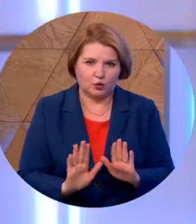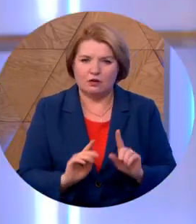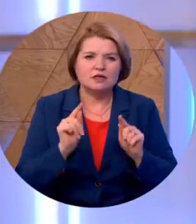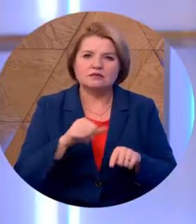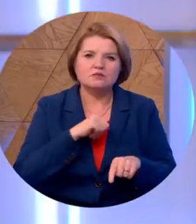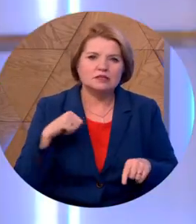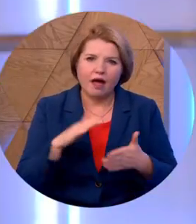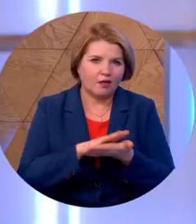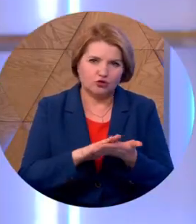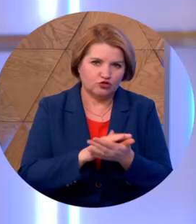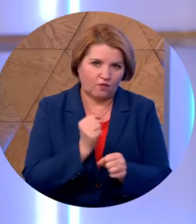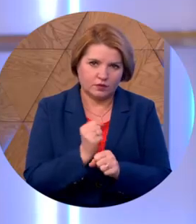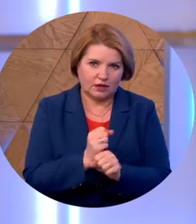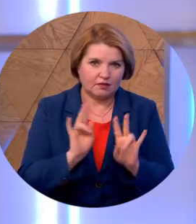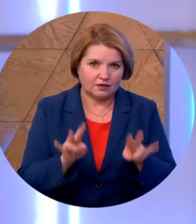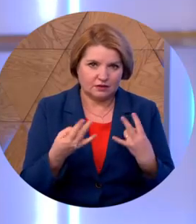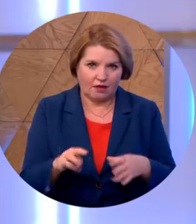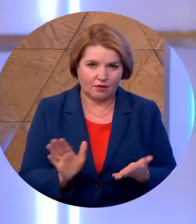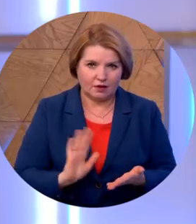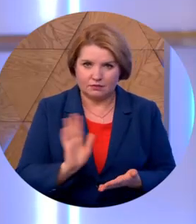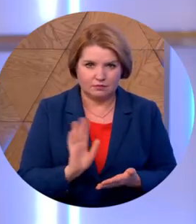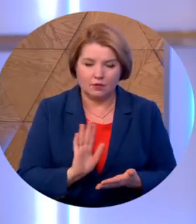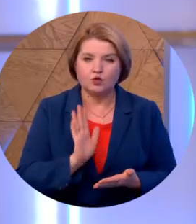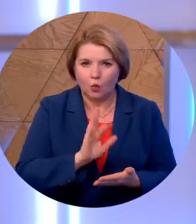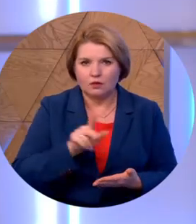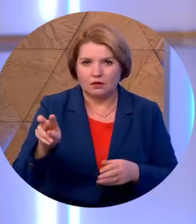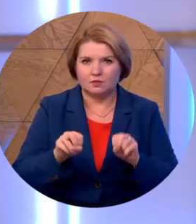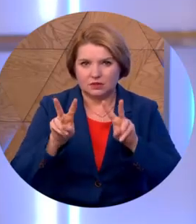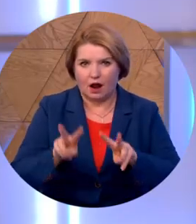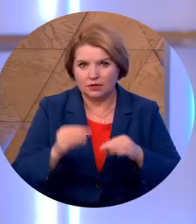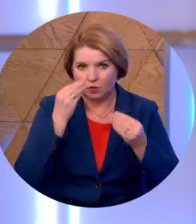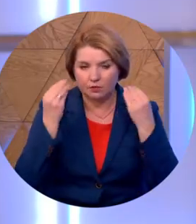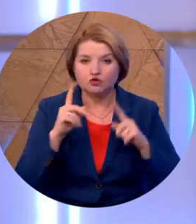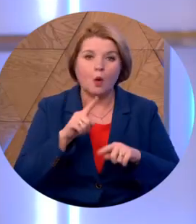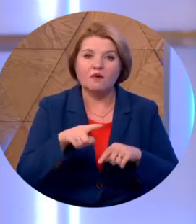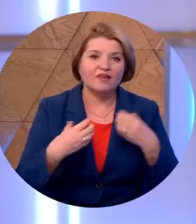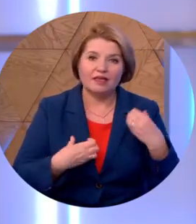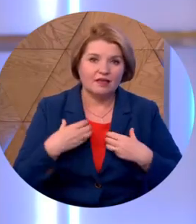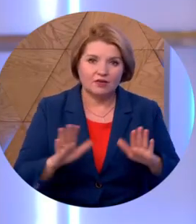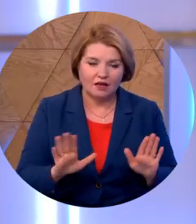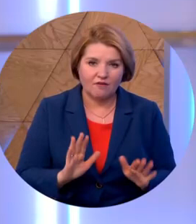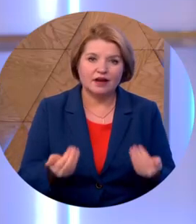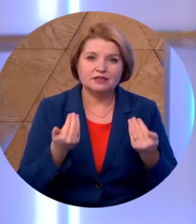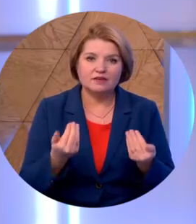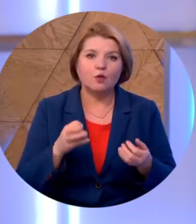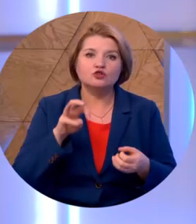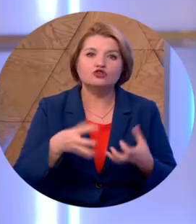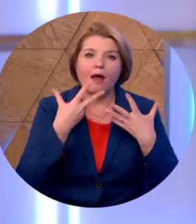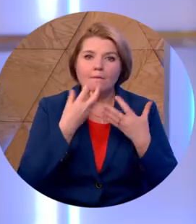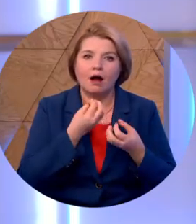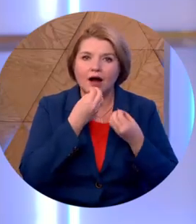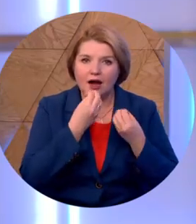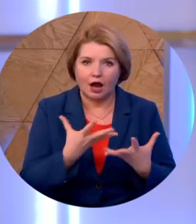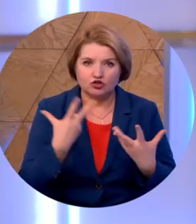самостоятельно ничего делать не нужно вообще это прямо однозначно и ещё тоже чтобы вы не переживали на сегодняшний день Чем хороши филлеры на основе